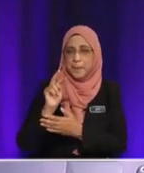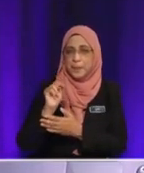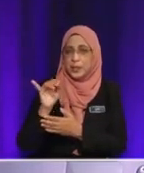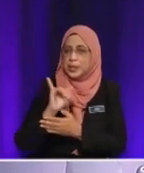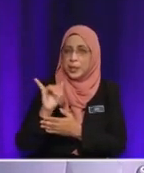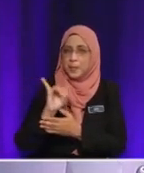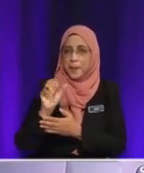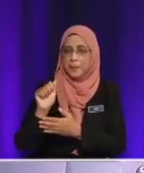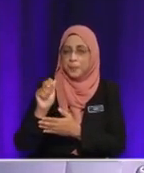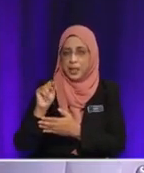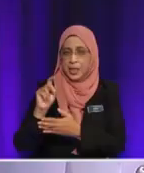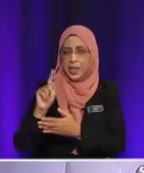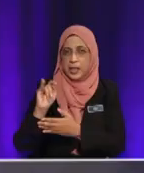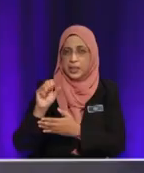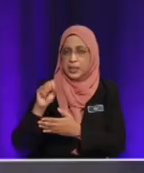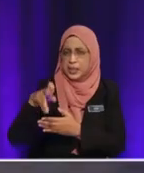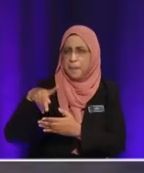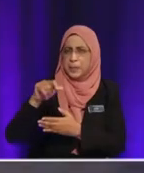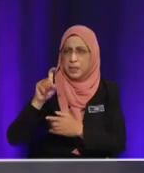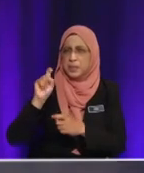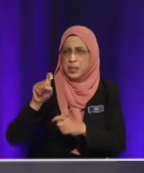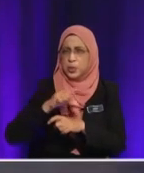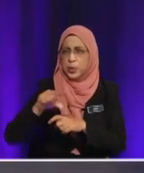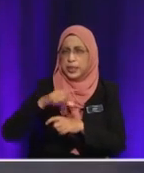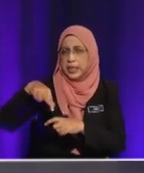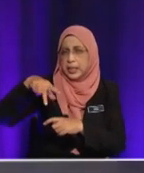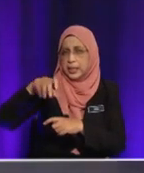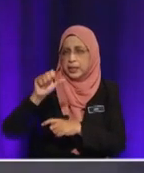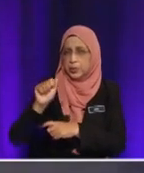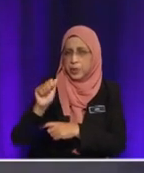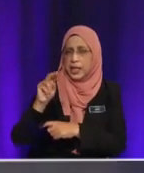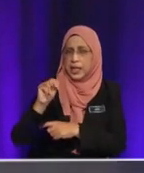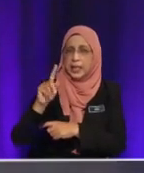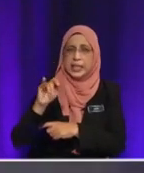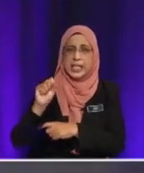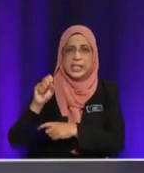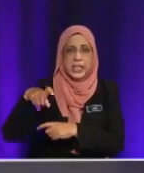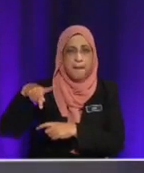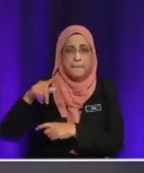juga. Sama juga. Mesti kena guna antiseptik juga. Okey, saya buat ya. Sikit-sikit.